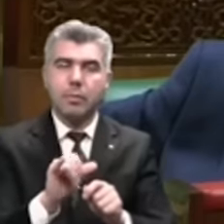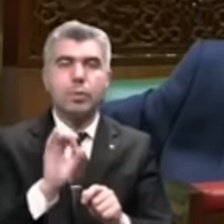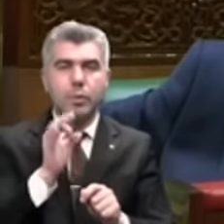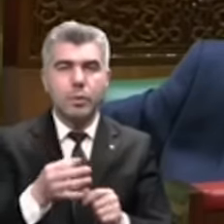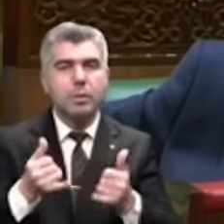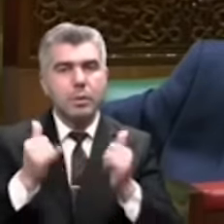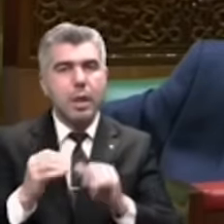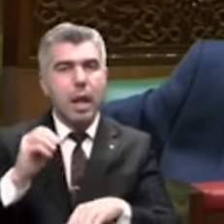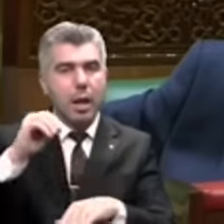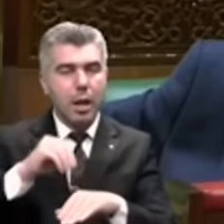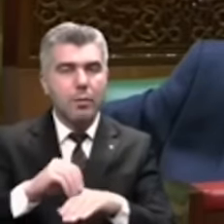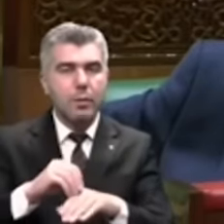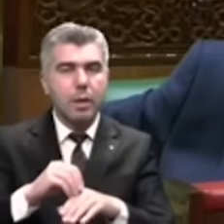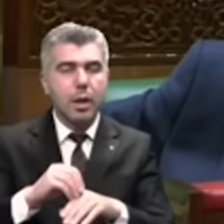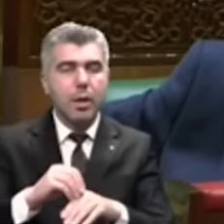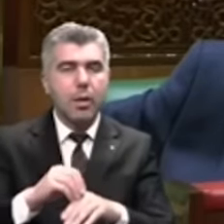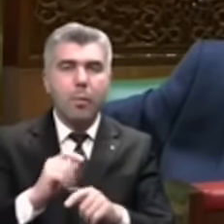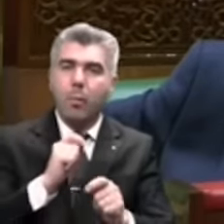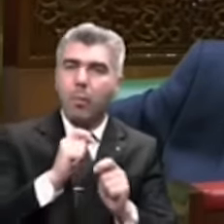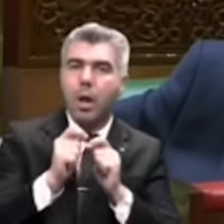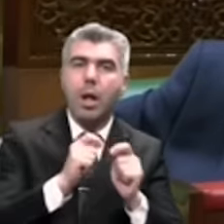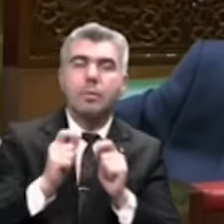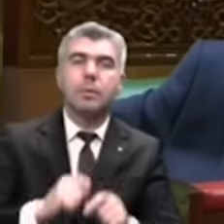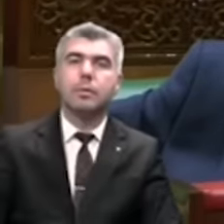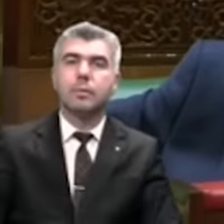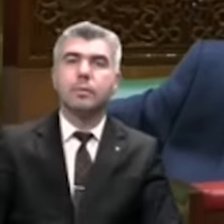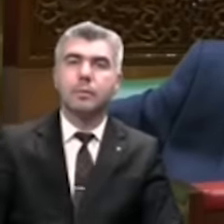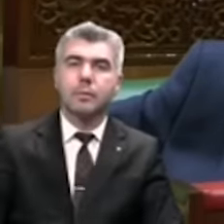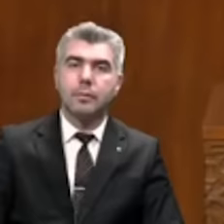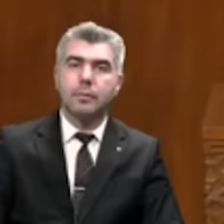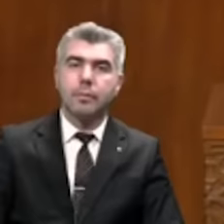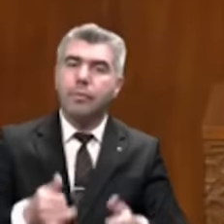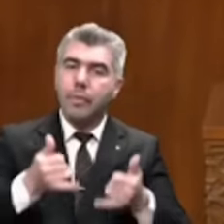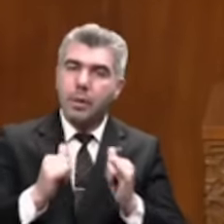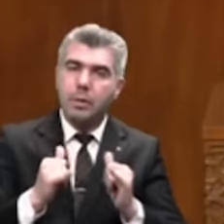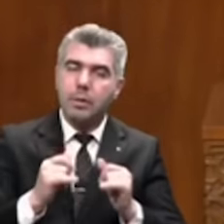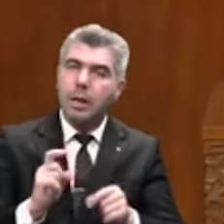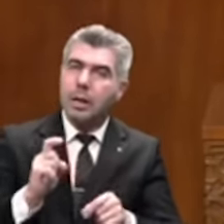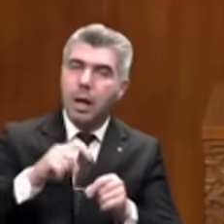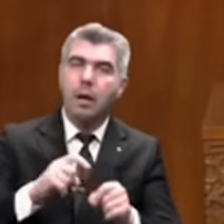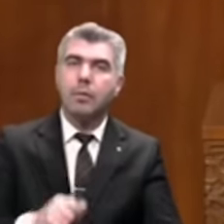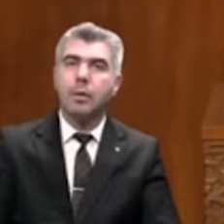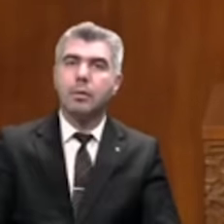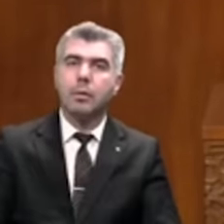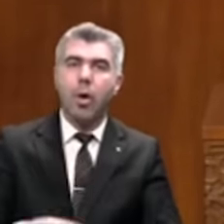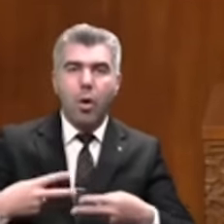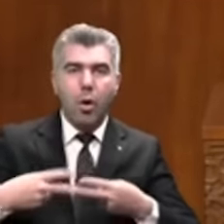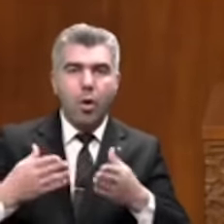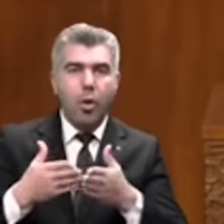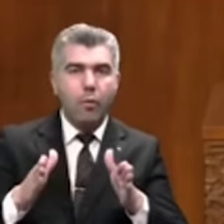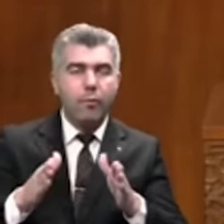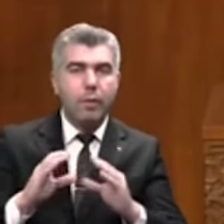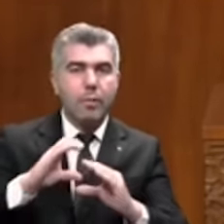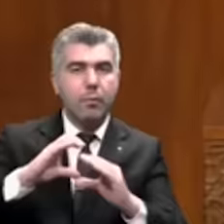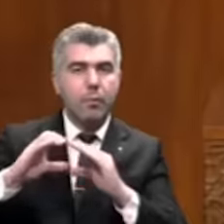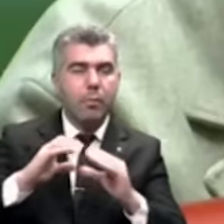نجلسوا ونعاودوا نجلسوا ونعاودوا نتناقشوا. وجلسنا مع الإخوان وفتحنا النقاش